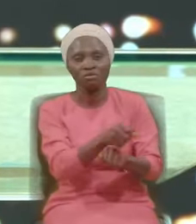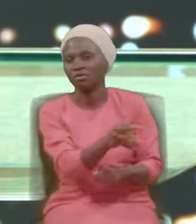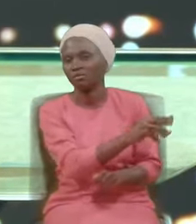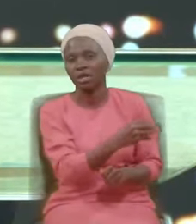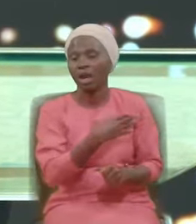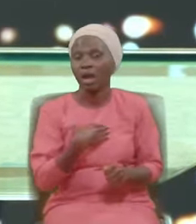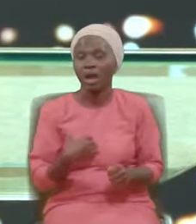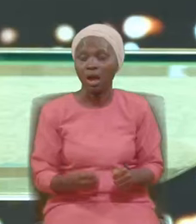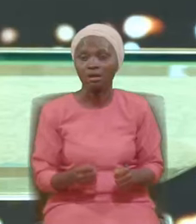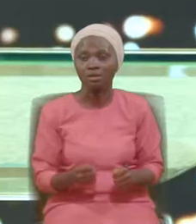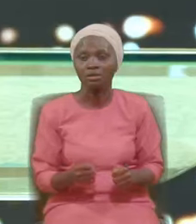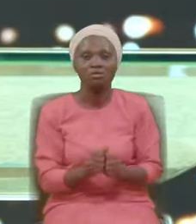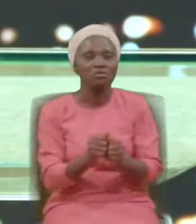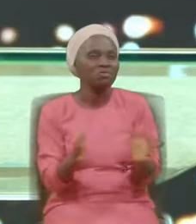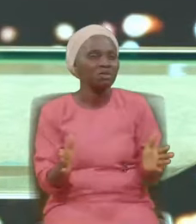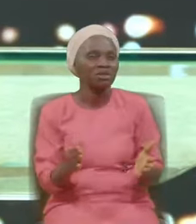et tu